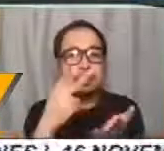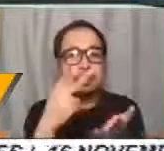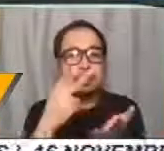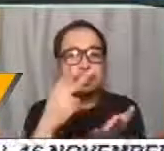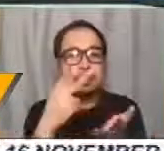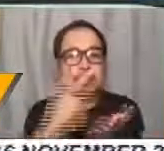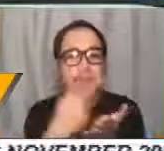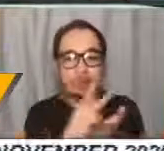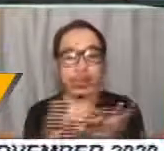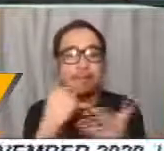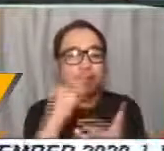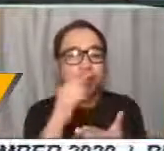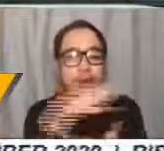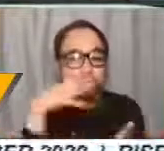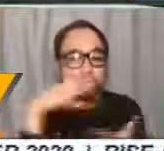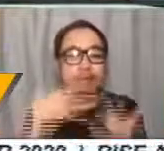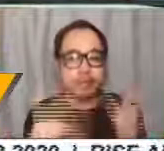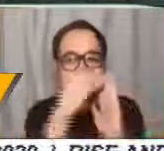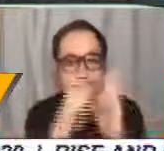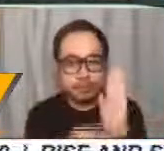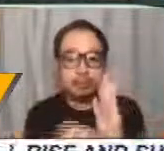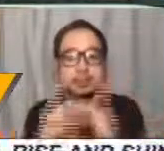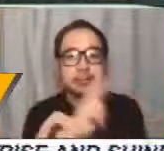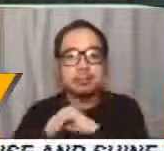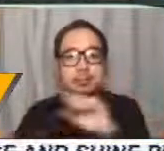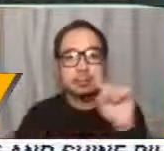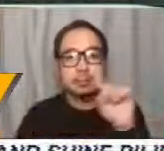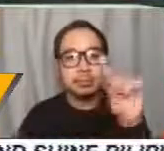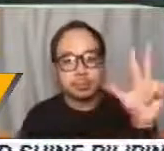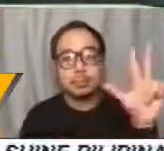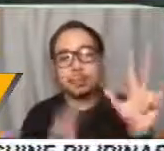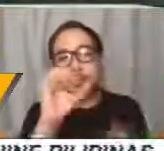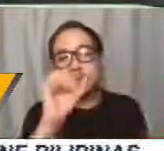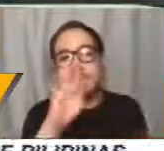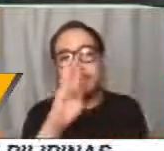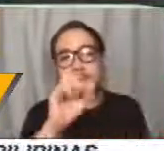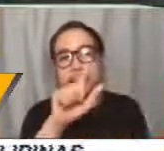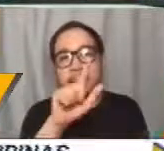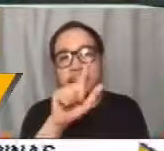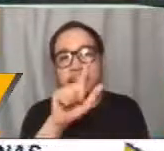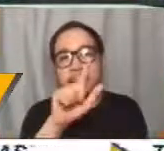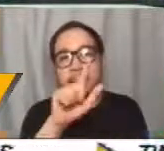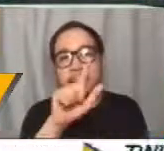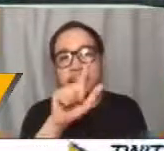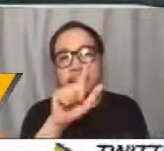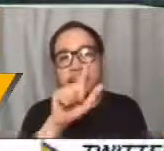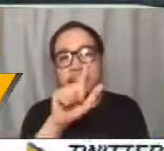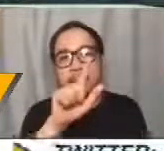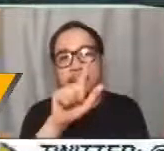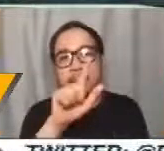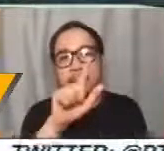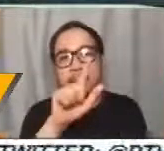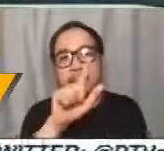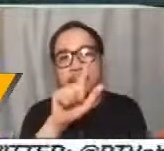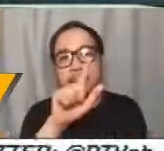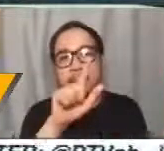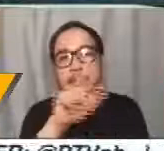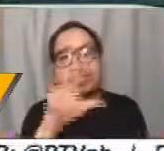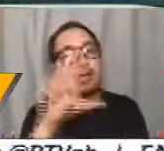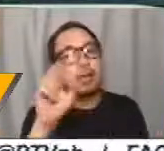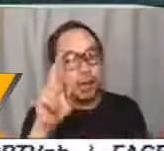in partnership with Department of National Defense at DILG, Sir Mark? Tuloy-tuloy po ang